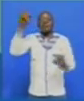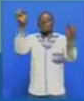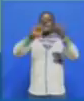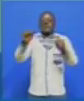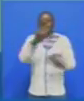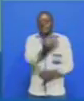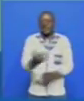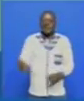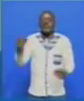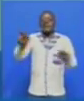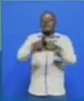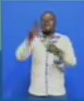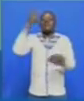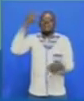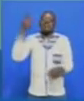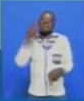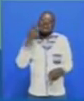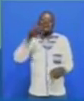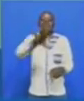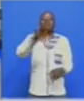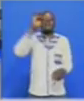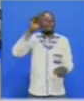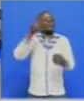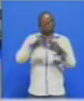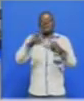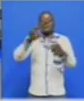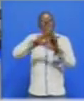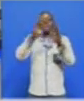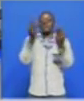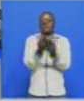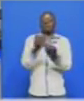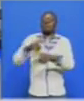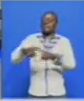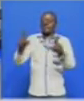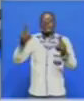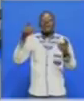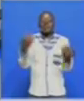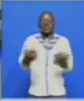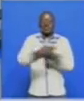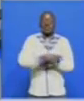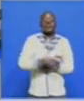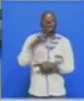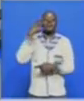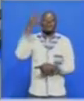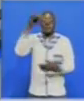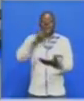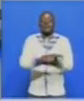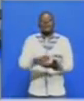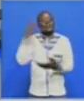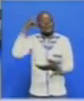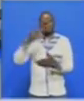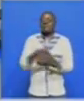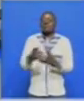mêmes pères peuvent se retrouver avec des noms de famille différents. Mais le constat aujourd'hui est que le système du matriarcat est en train de